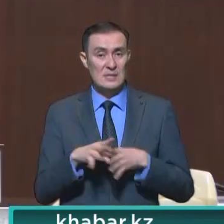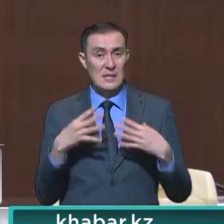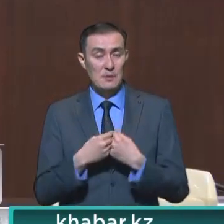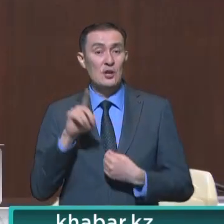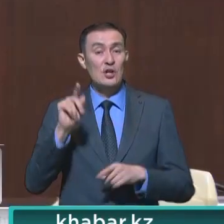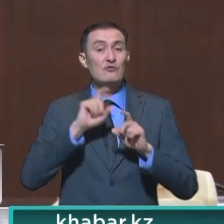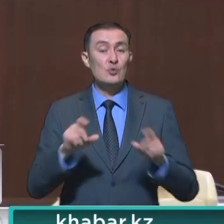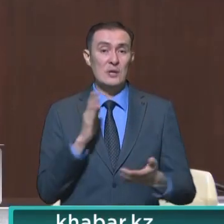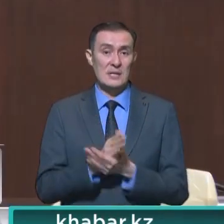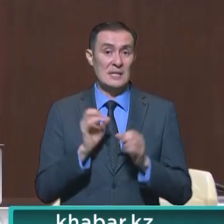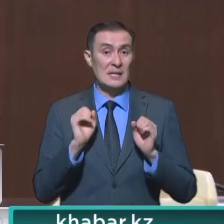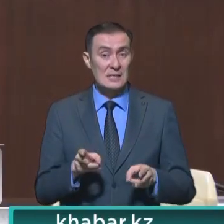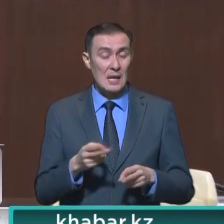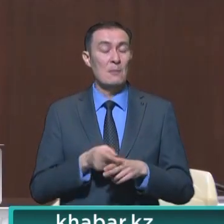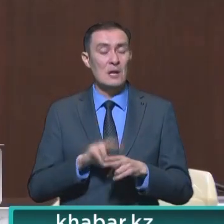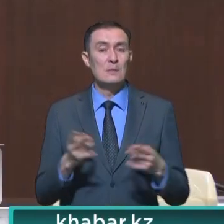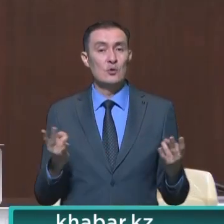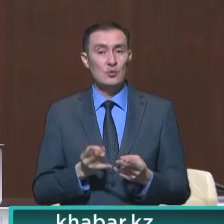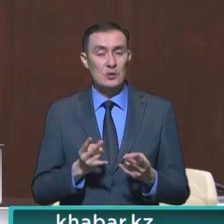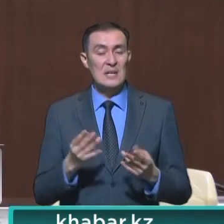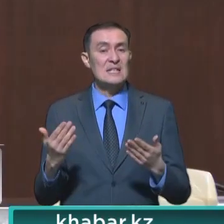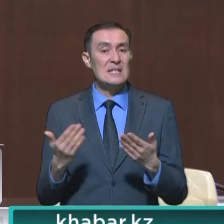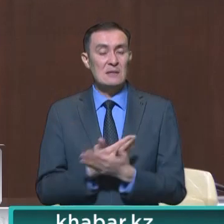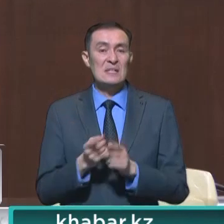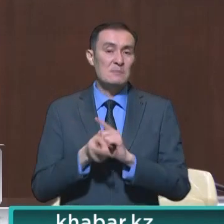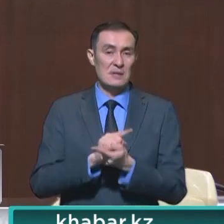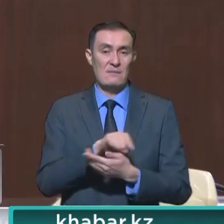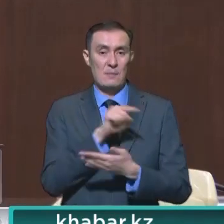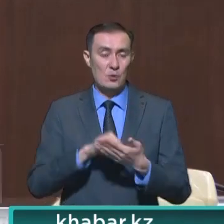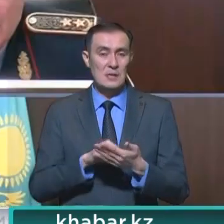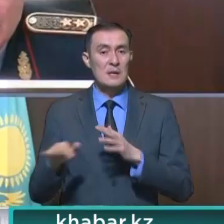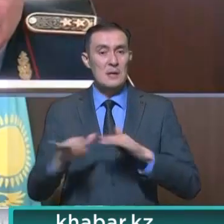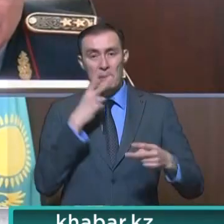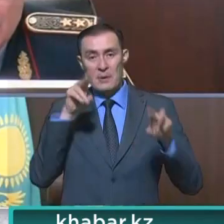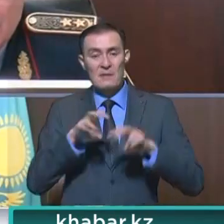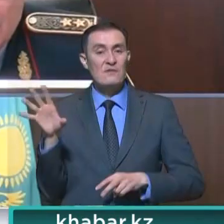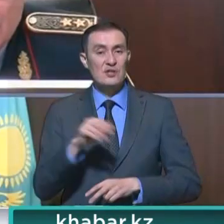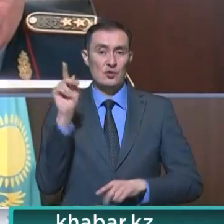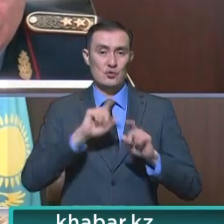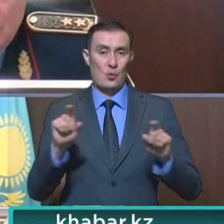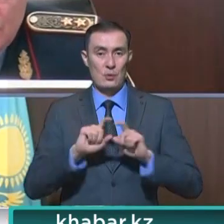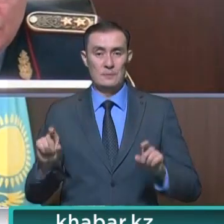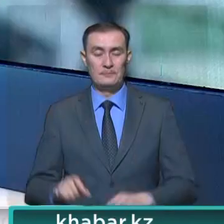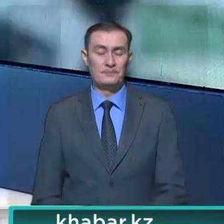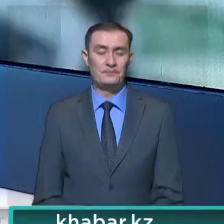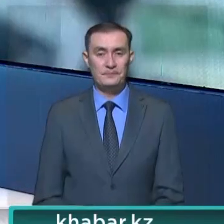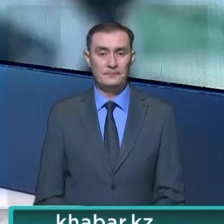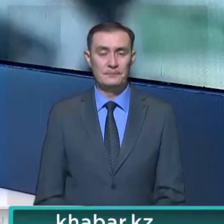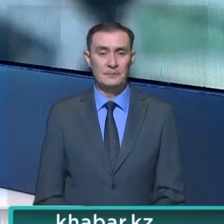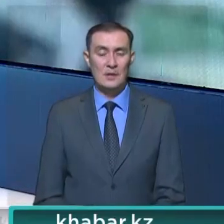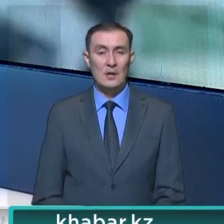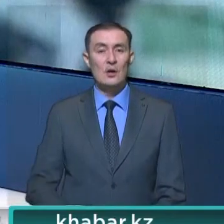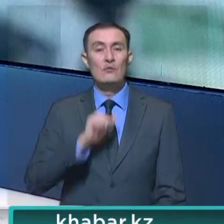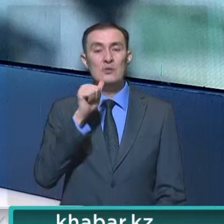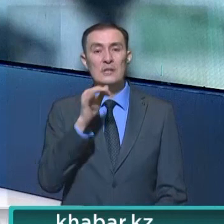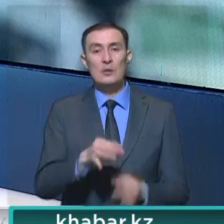внутри школы есть риски. Поэтому необходимо пересмотреть данный вопрос и провести проверку всех учебных заведений. В